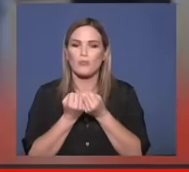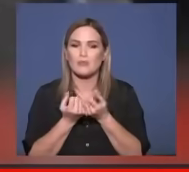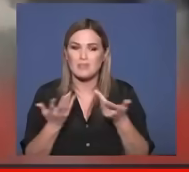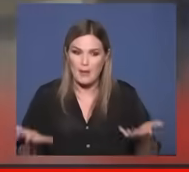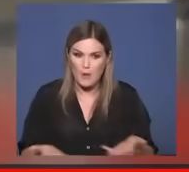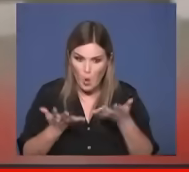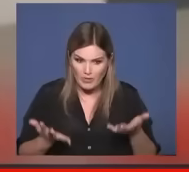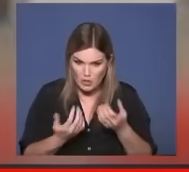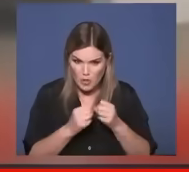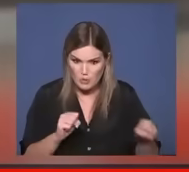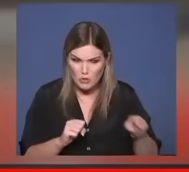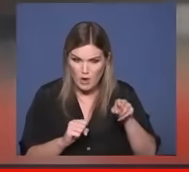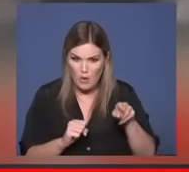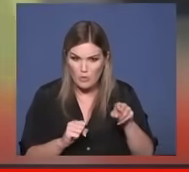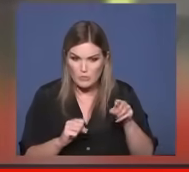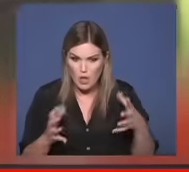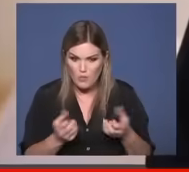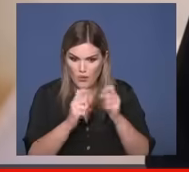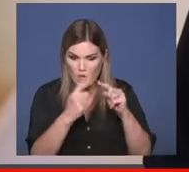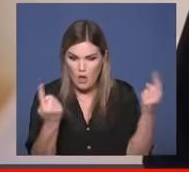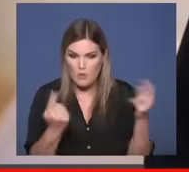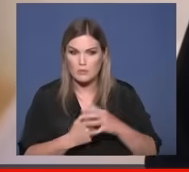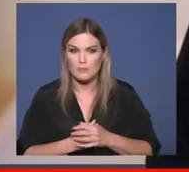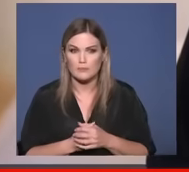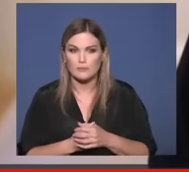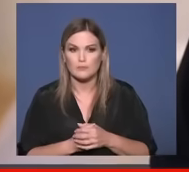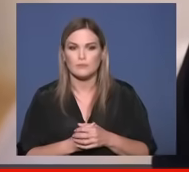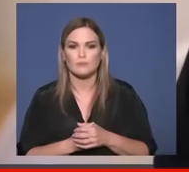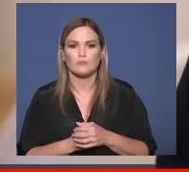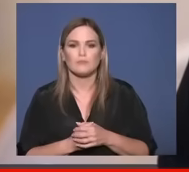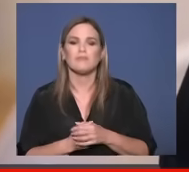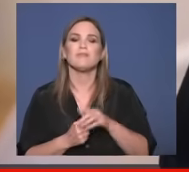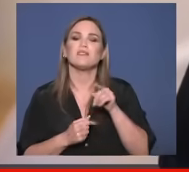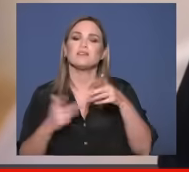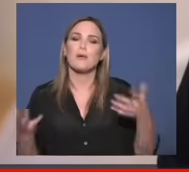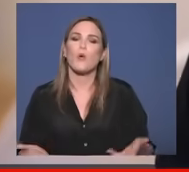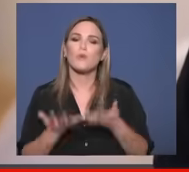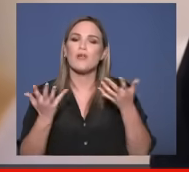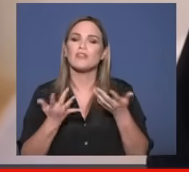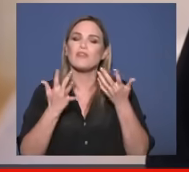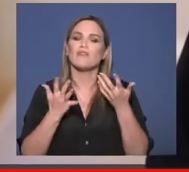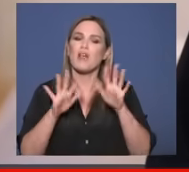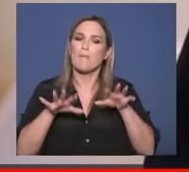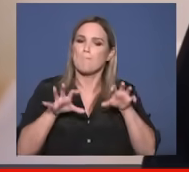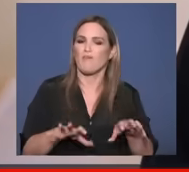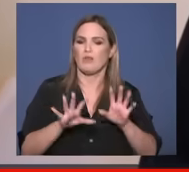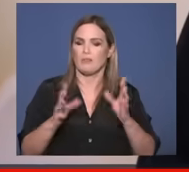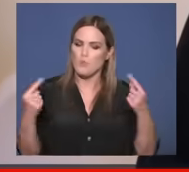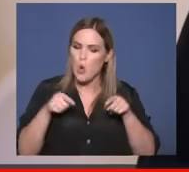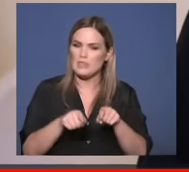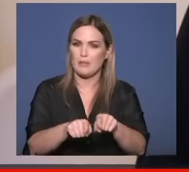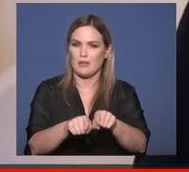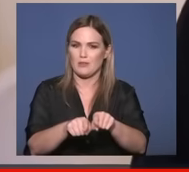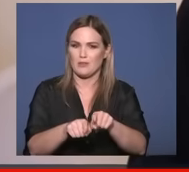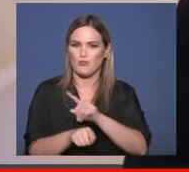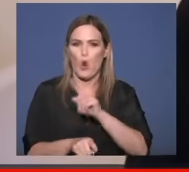שהן משתחררות חטופות אחרות? זה מעודד ומפחיד בו זמנית, שהם לא כל יום ישחררו